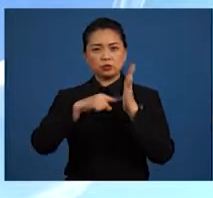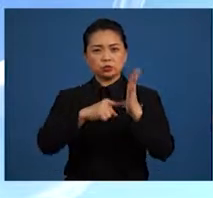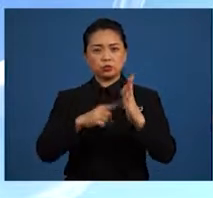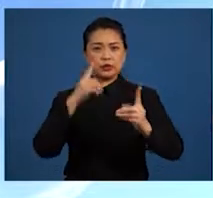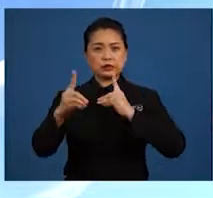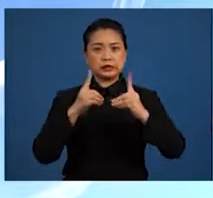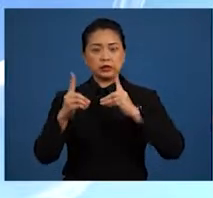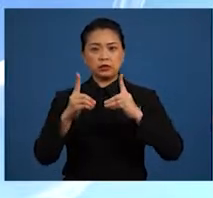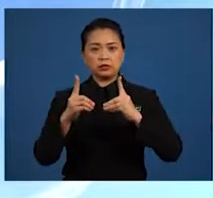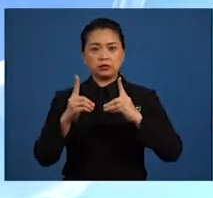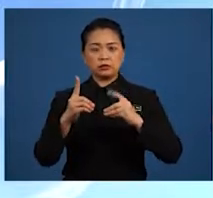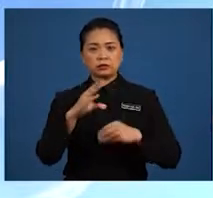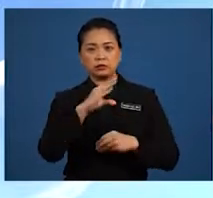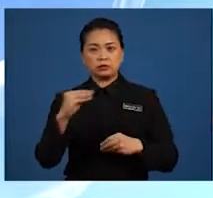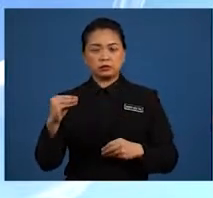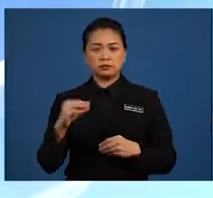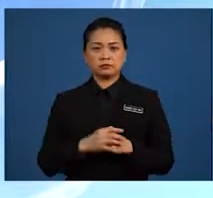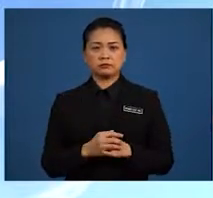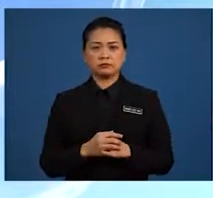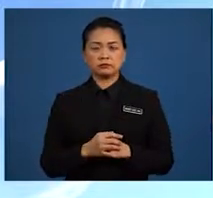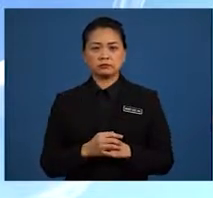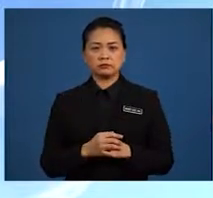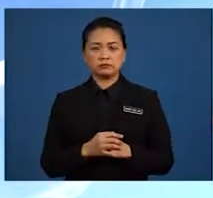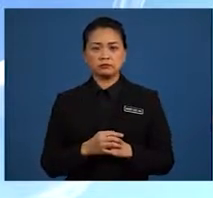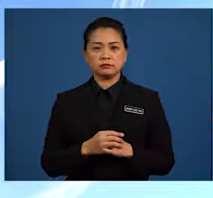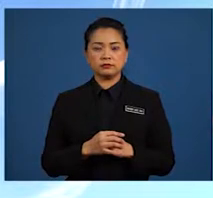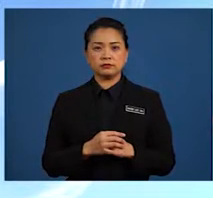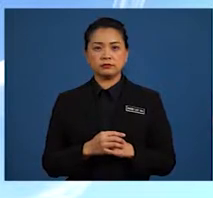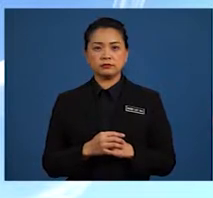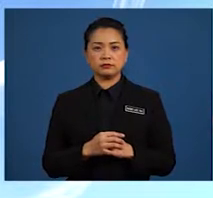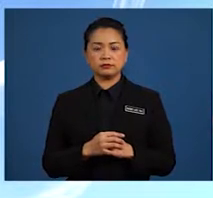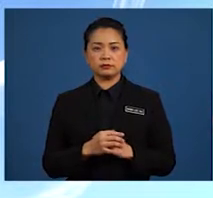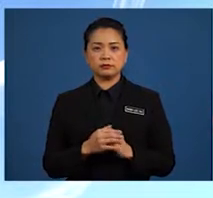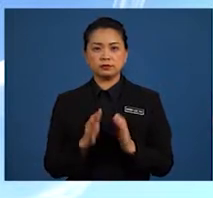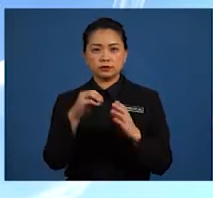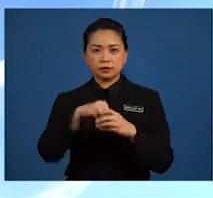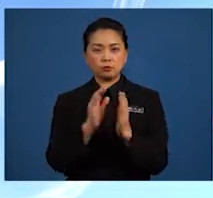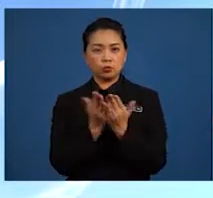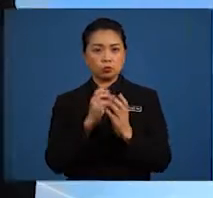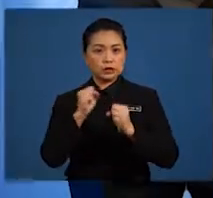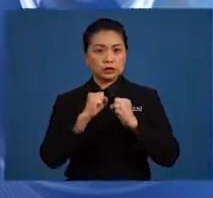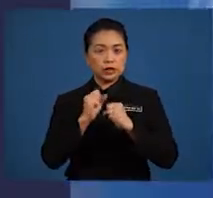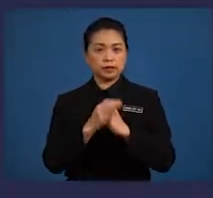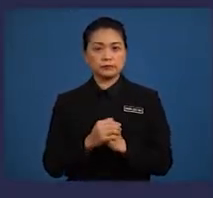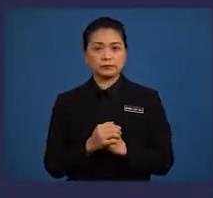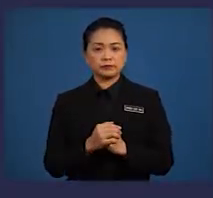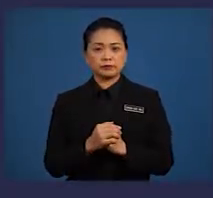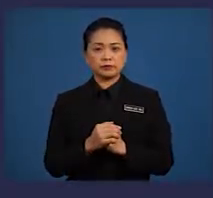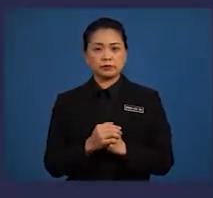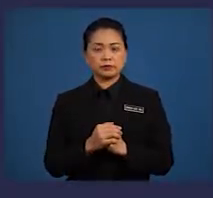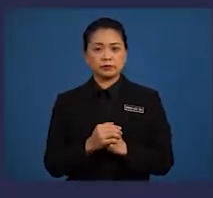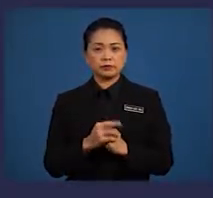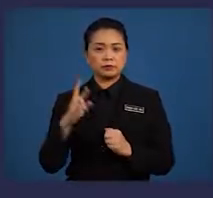Syekh alam di Rimba dan sambada pada halaman 83 buku pemakai sastra ragam